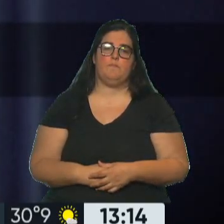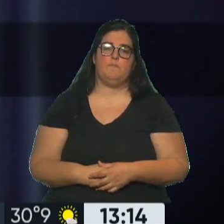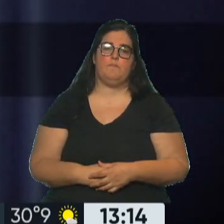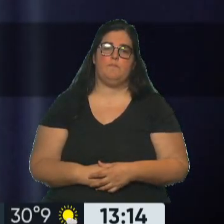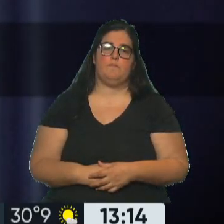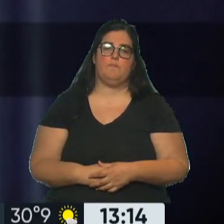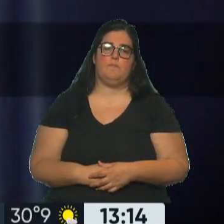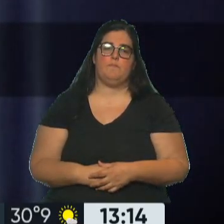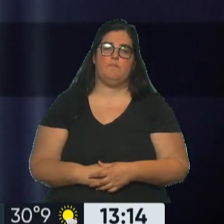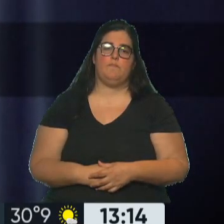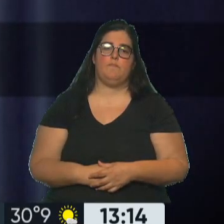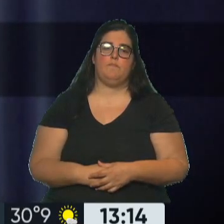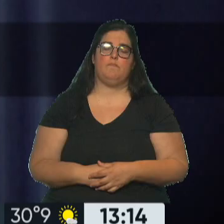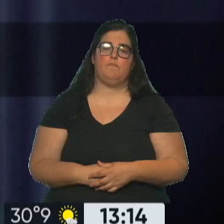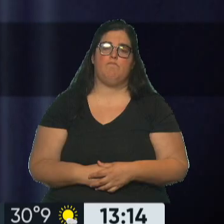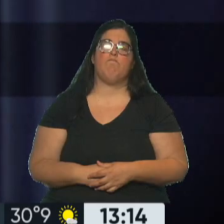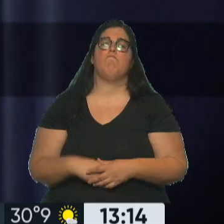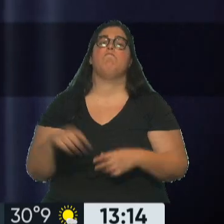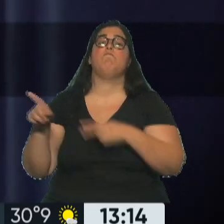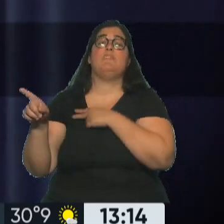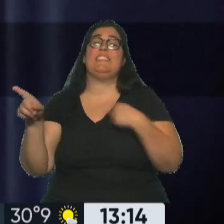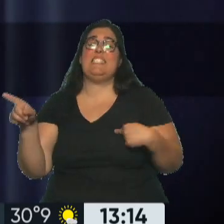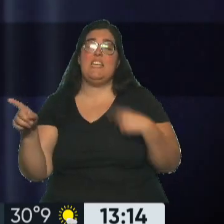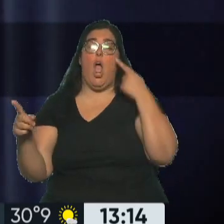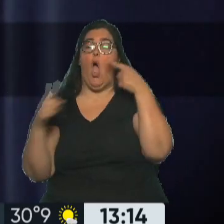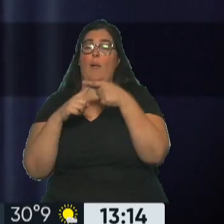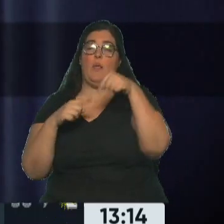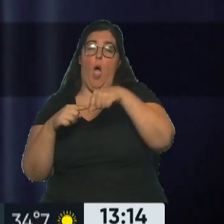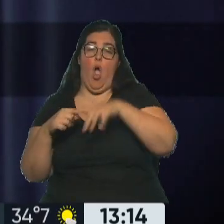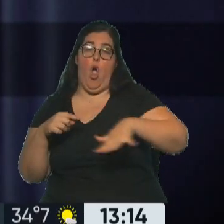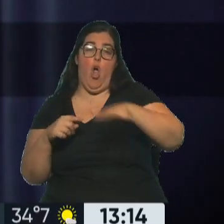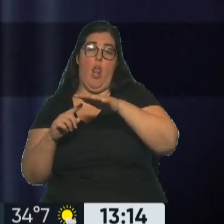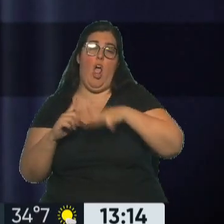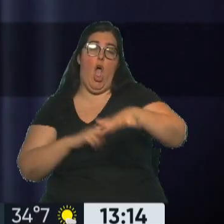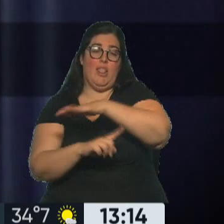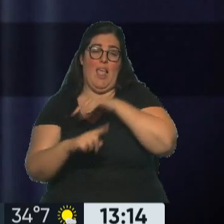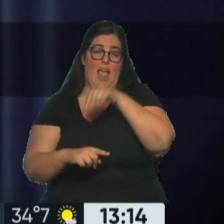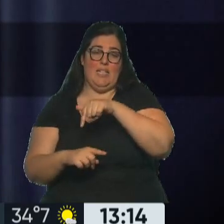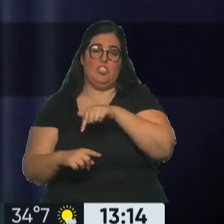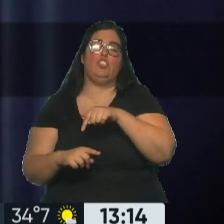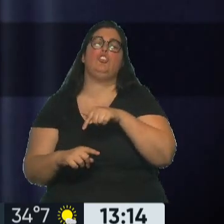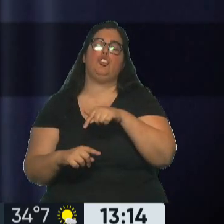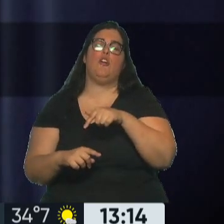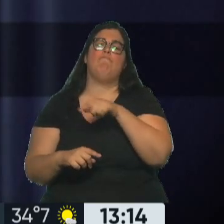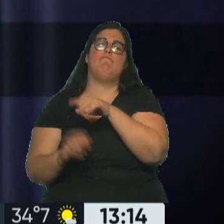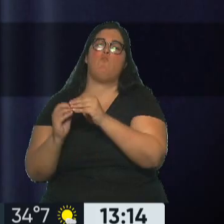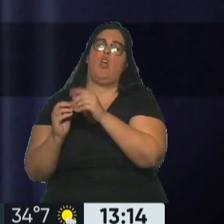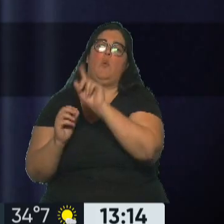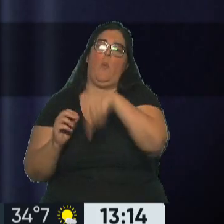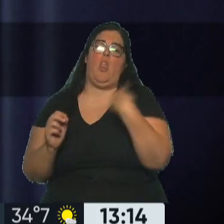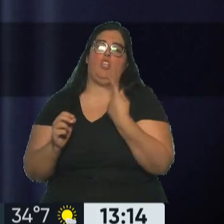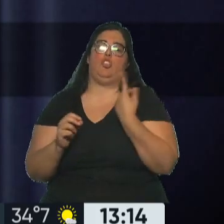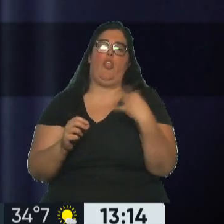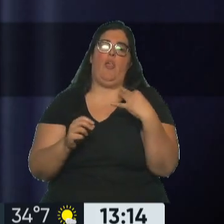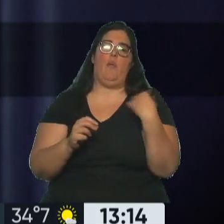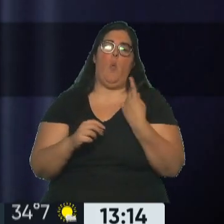現在の中国の対外的な姿勢、あるいは軍事動向等については、我が国のこの平